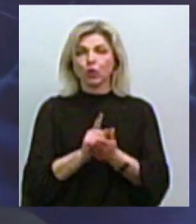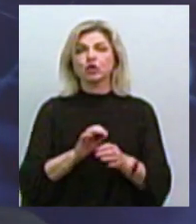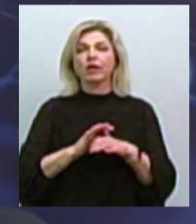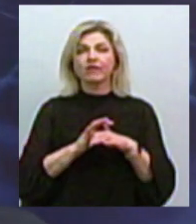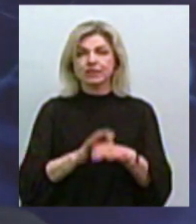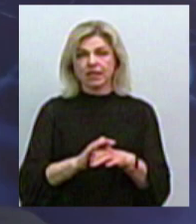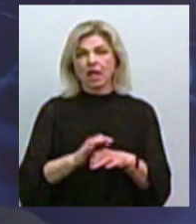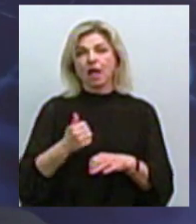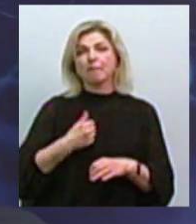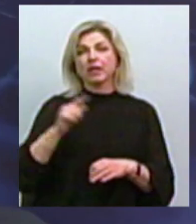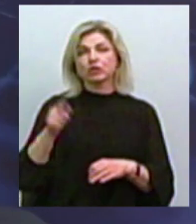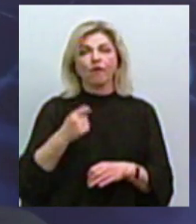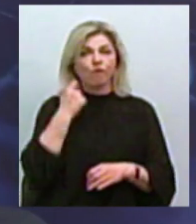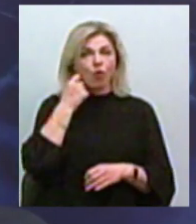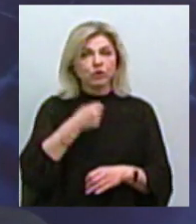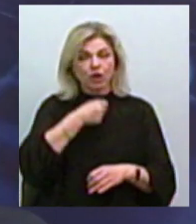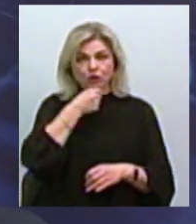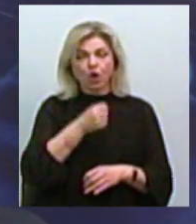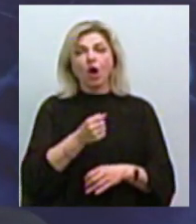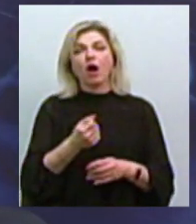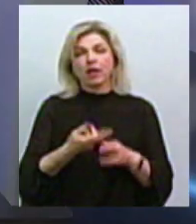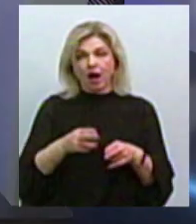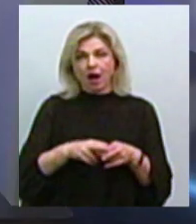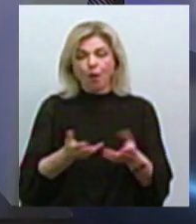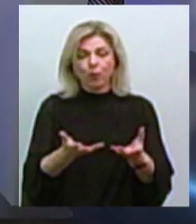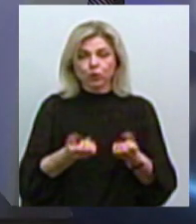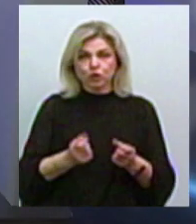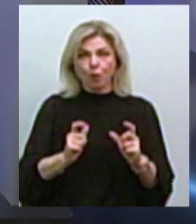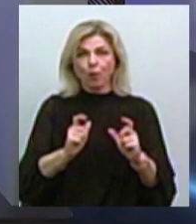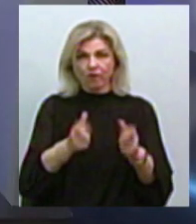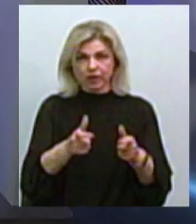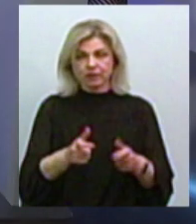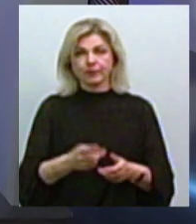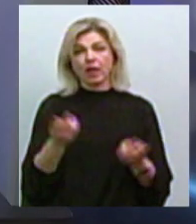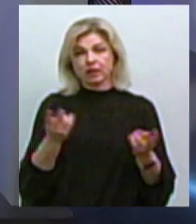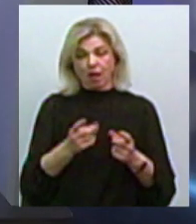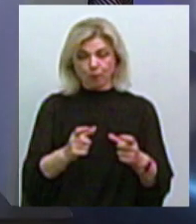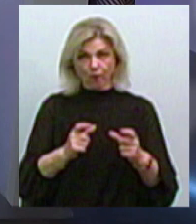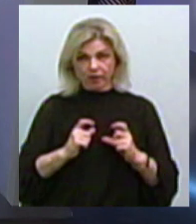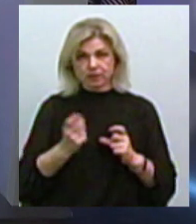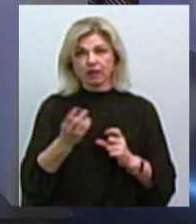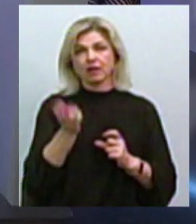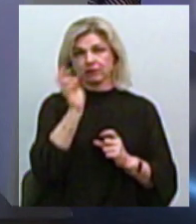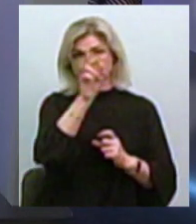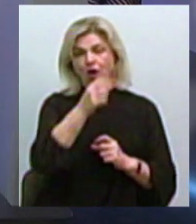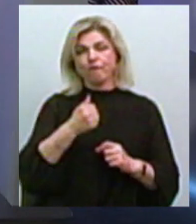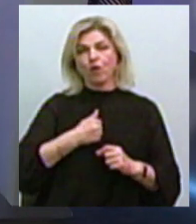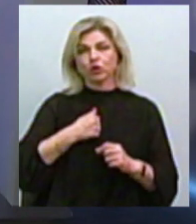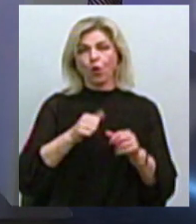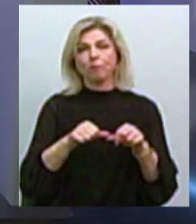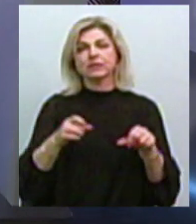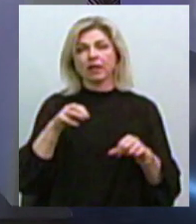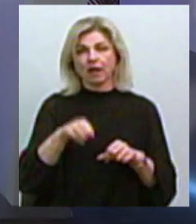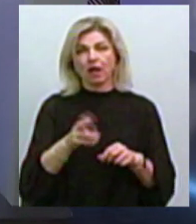віку, яка отримала повістку? Призовники, яким надійшла повістка районного військового комісаріату, для явки на призовну дільницю повинні прибути